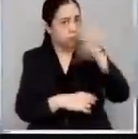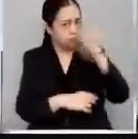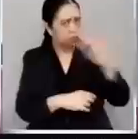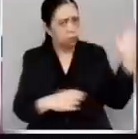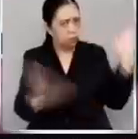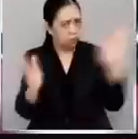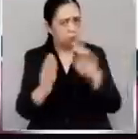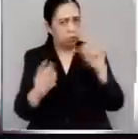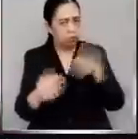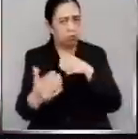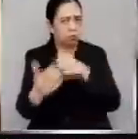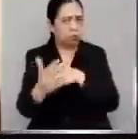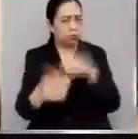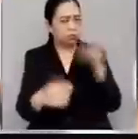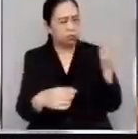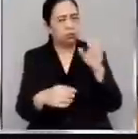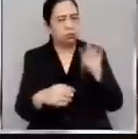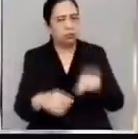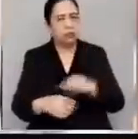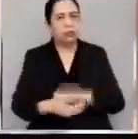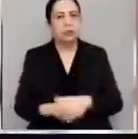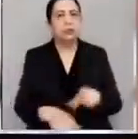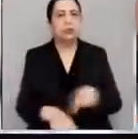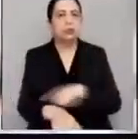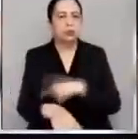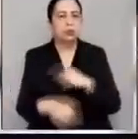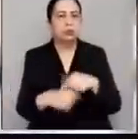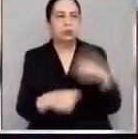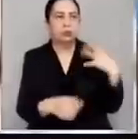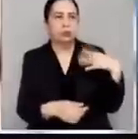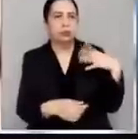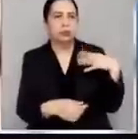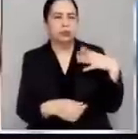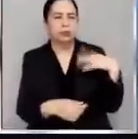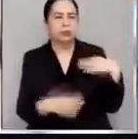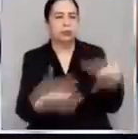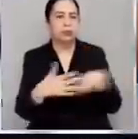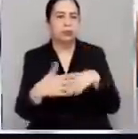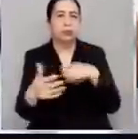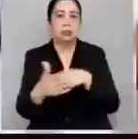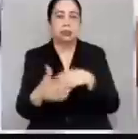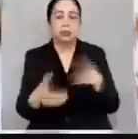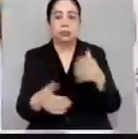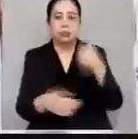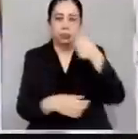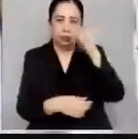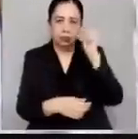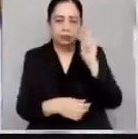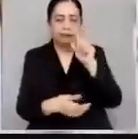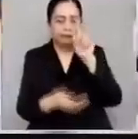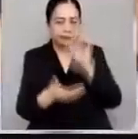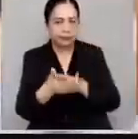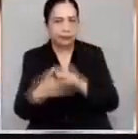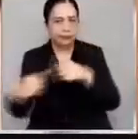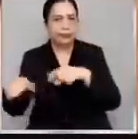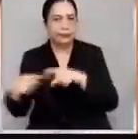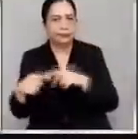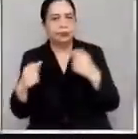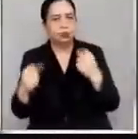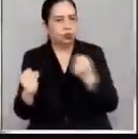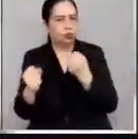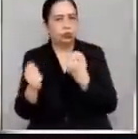mga kaso laban sa kanya. Matagal man daw nilang hinintay ang pagsampa ng kaso laban kay Temes, naniniwala silang matibay naman